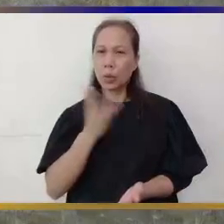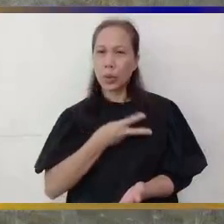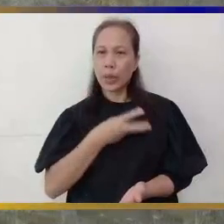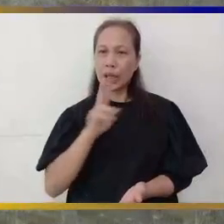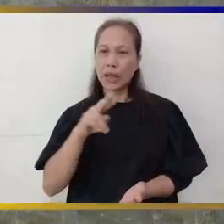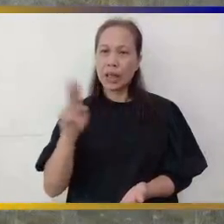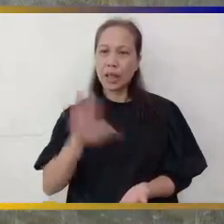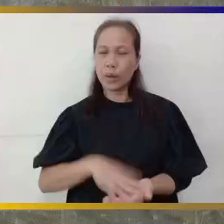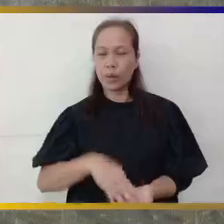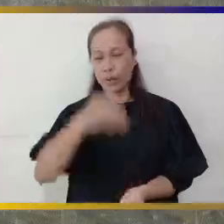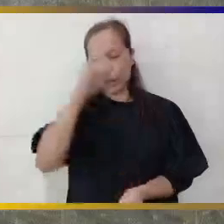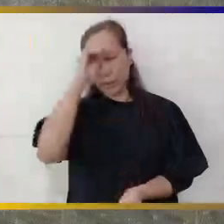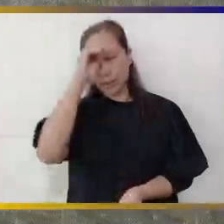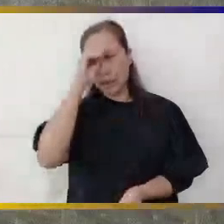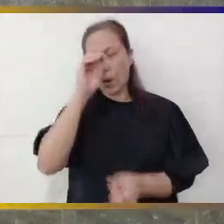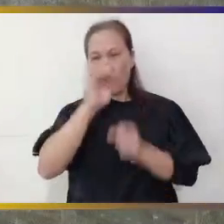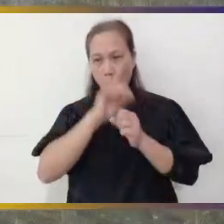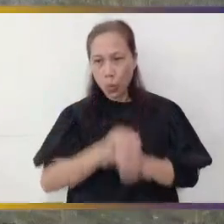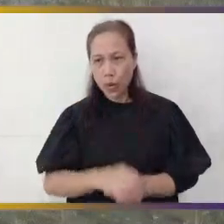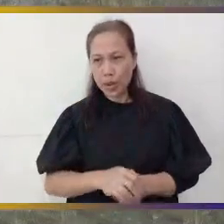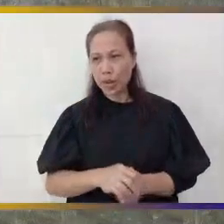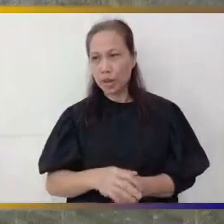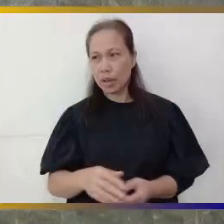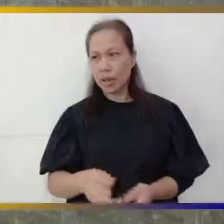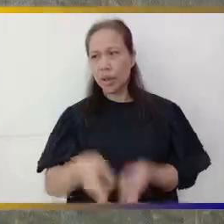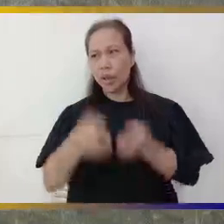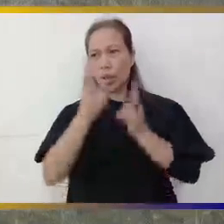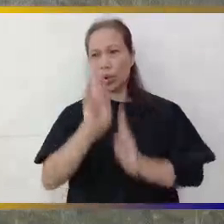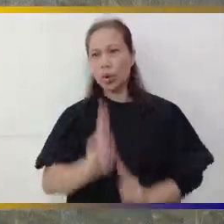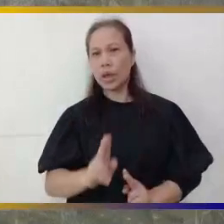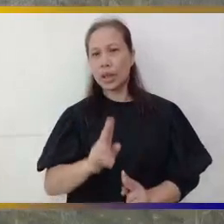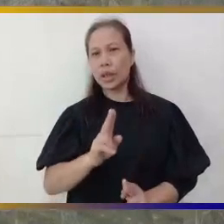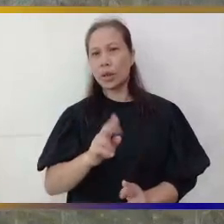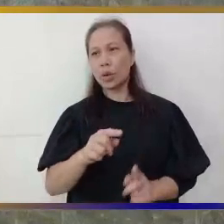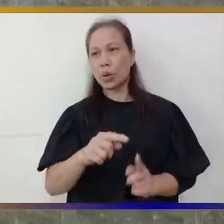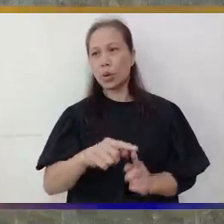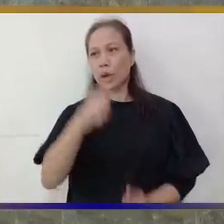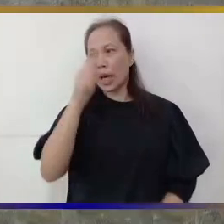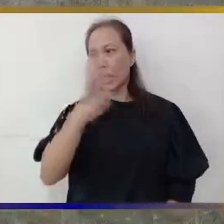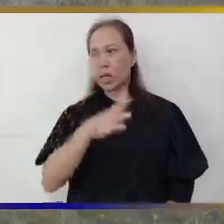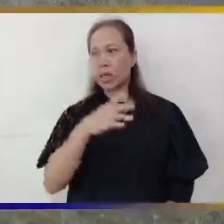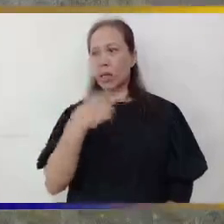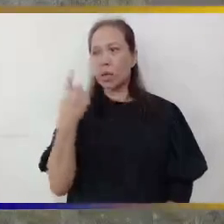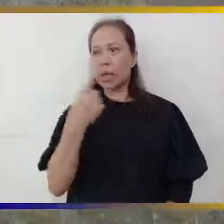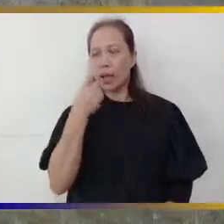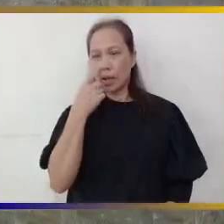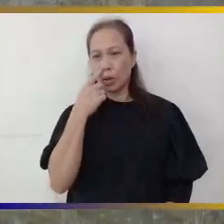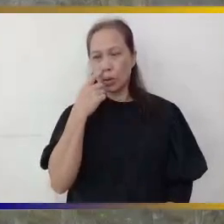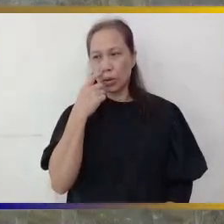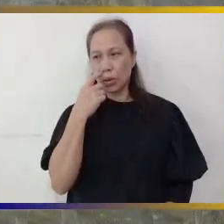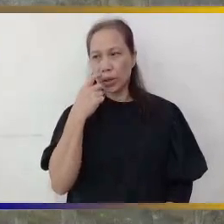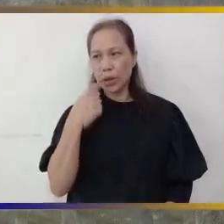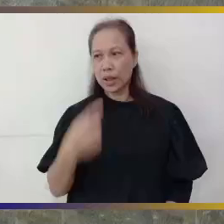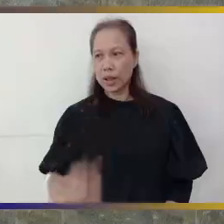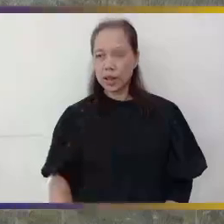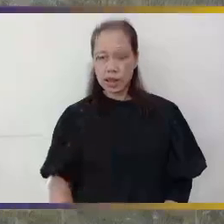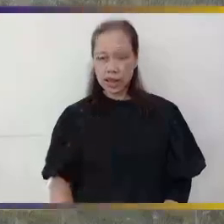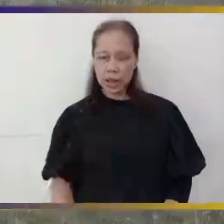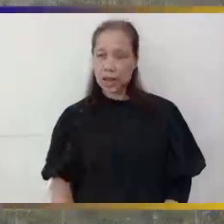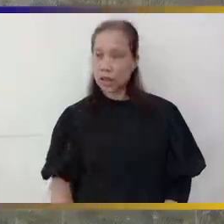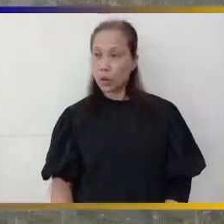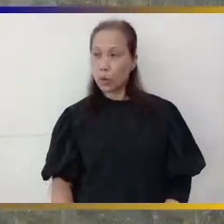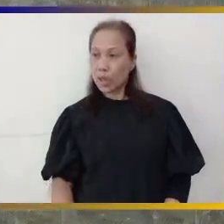sa Worship again what is Worship honor that come on every say it honor